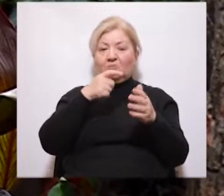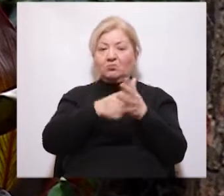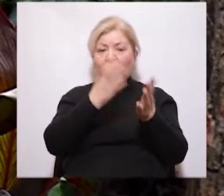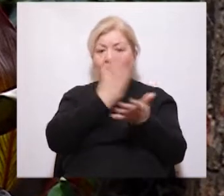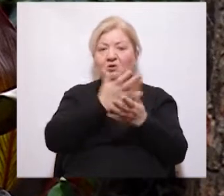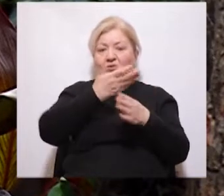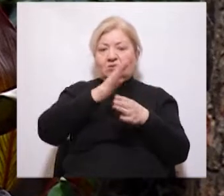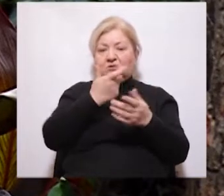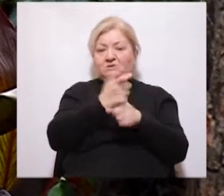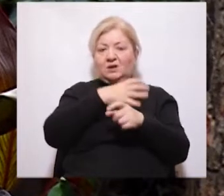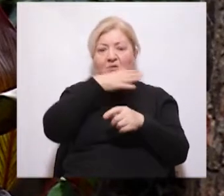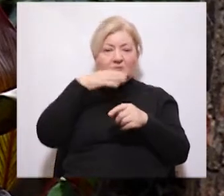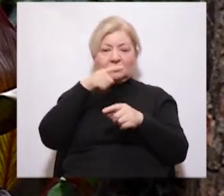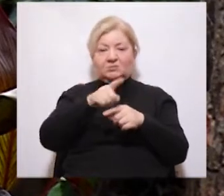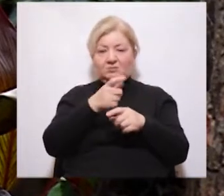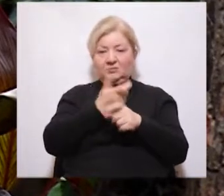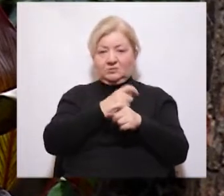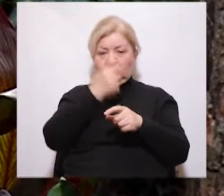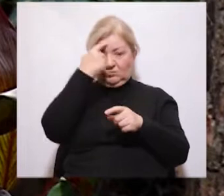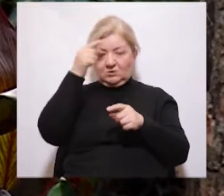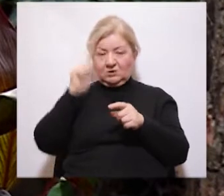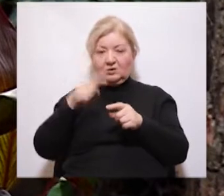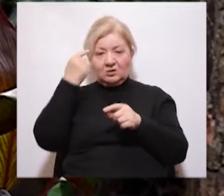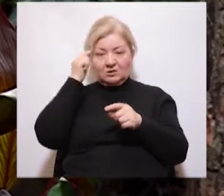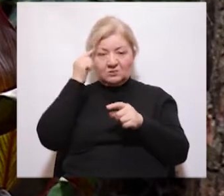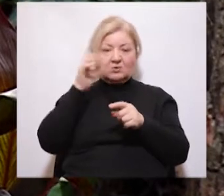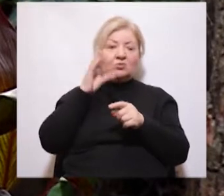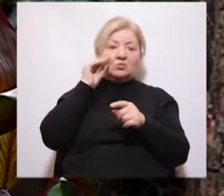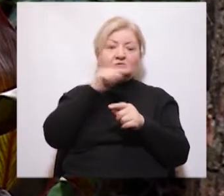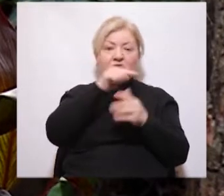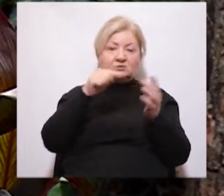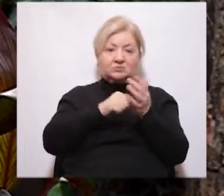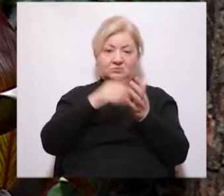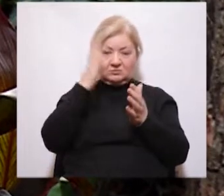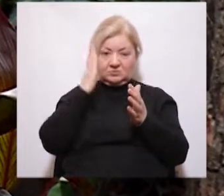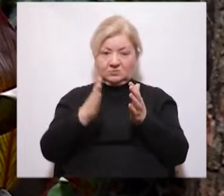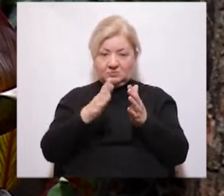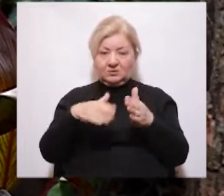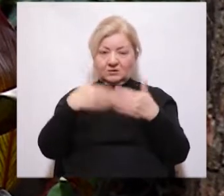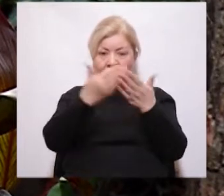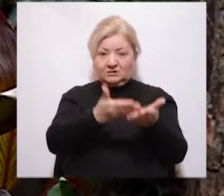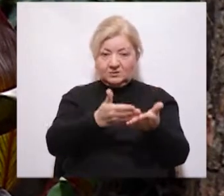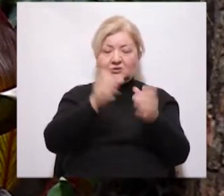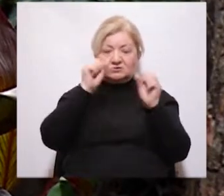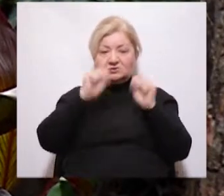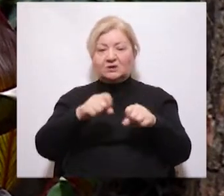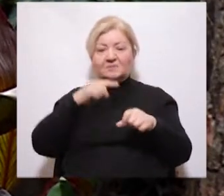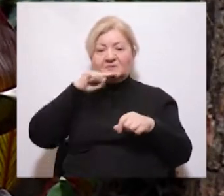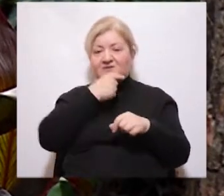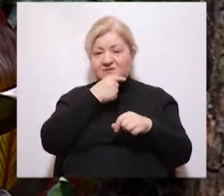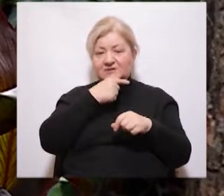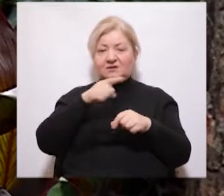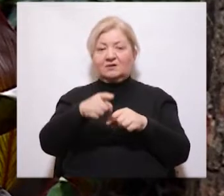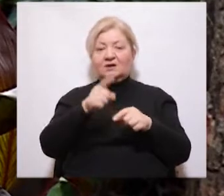აქ პროდუქცია ჭარბად იქმნება, და ამაზე თქვენ ძალიან კარგად უნდა იფიქროთ, როდესაც ამ კითხვას დაგისვამენ ხოლმე. შეიძლება